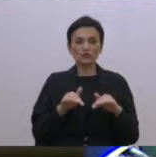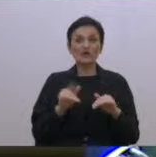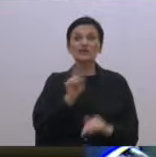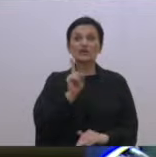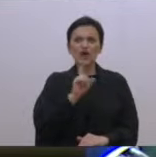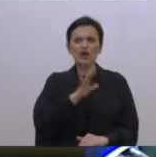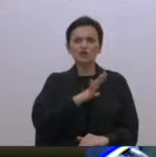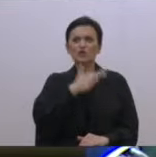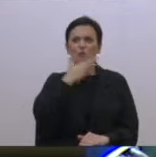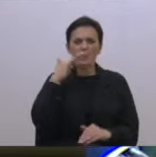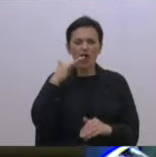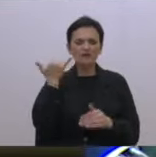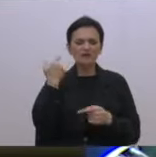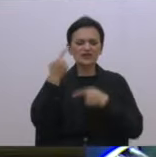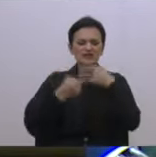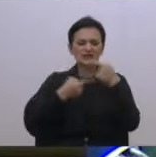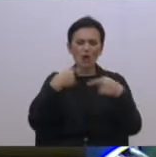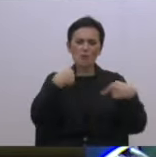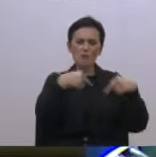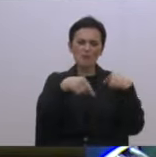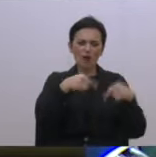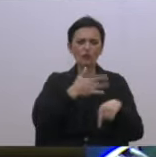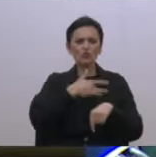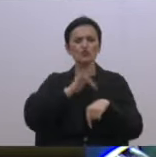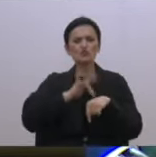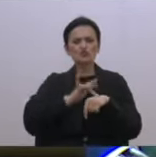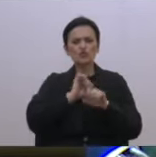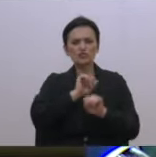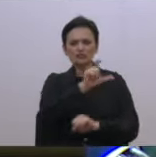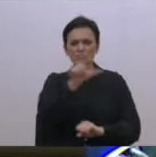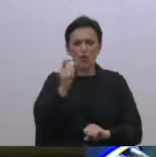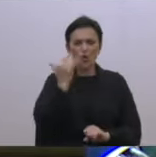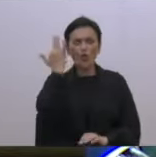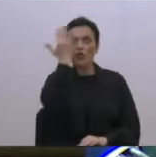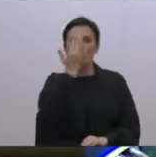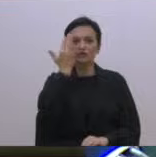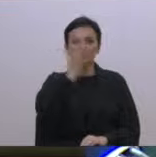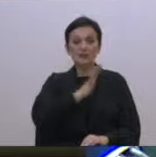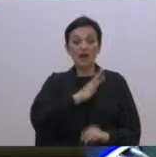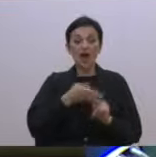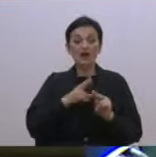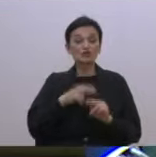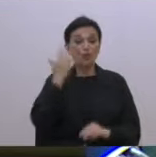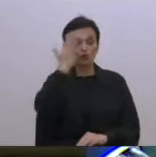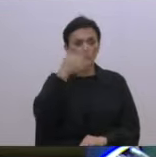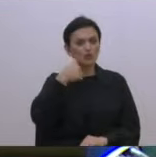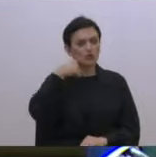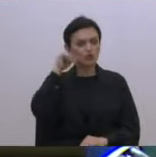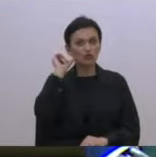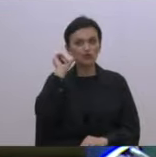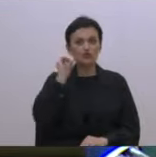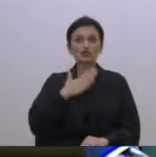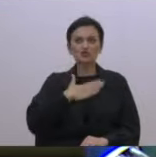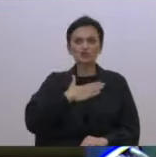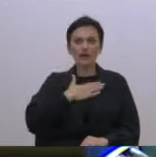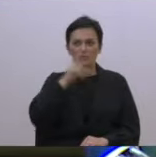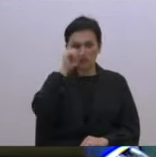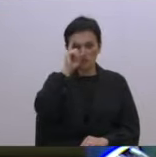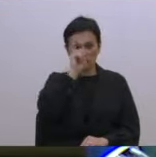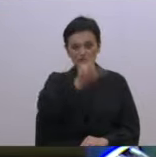იყო ბევრი თაობის, როგორც ფეხბურთელის, ისე გულშემატკივრის ოცნება და ეს ოცნება გუშინ ჩემმა ბიჭებმა,